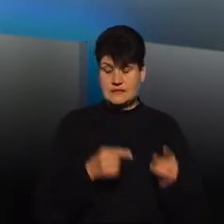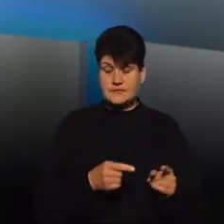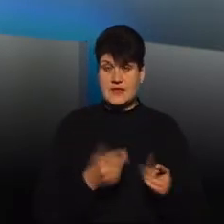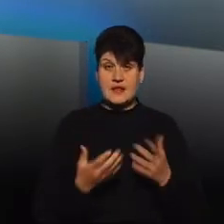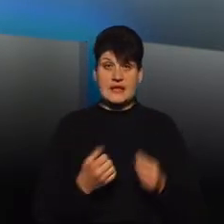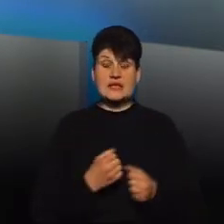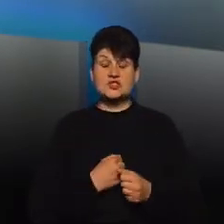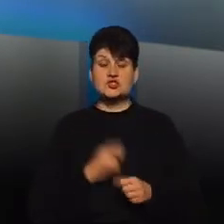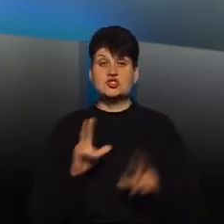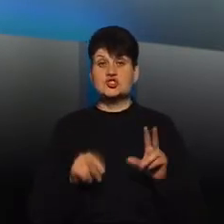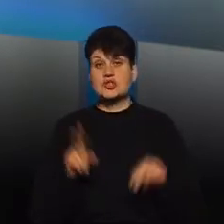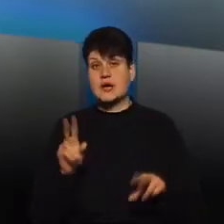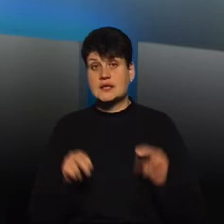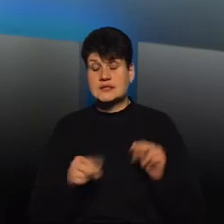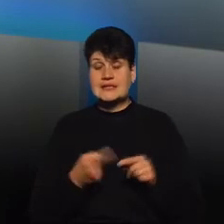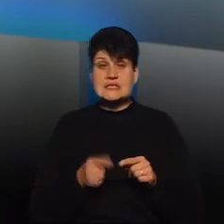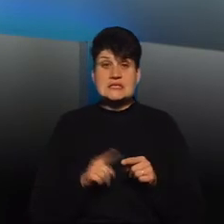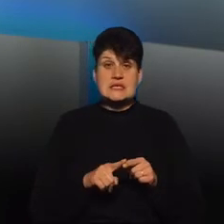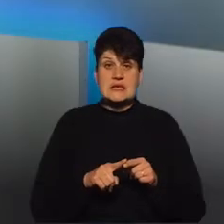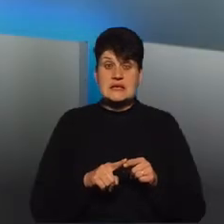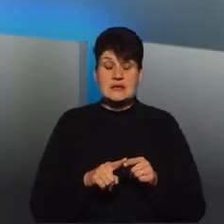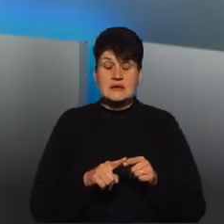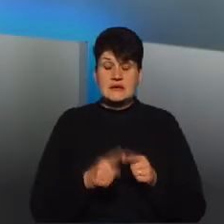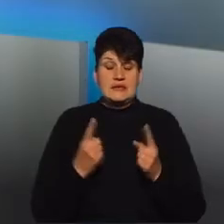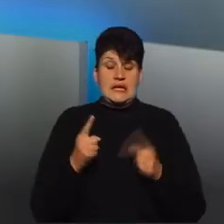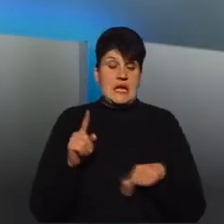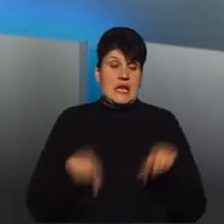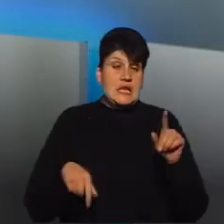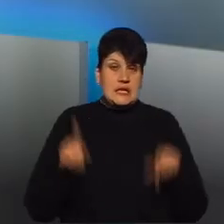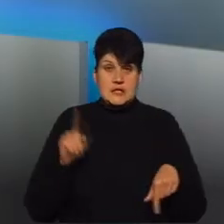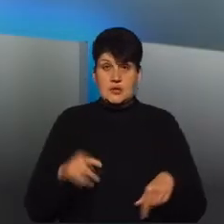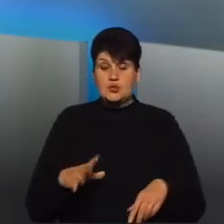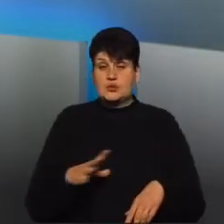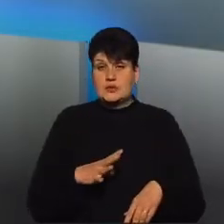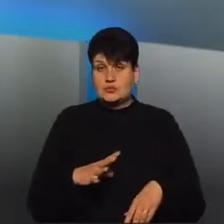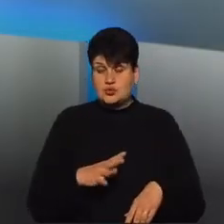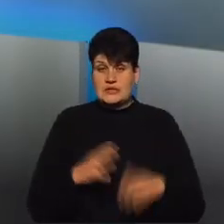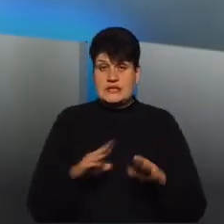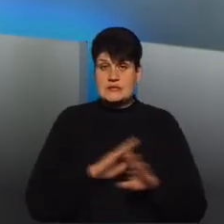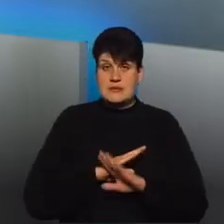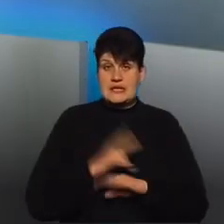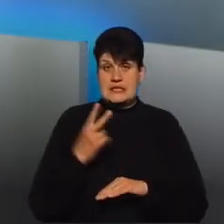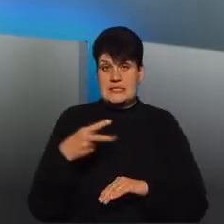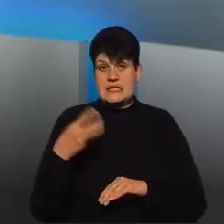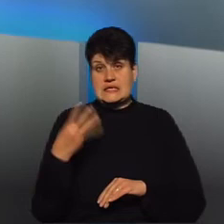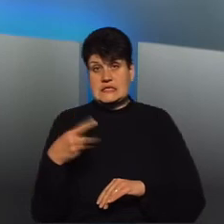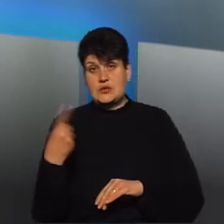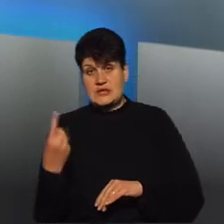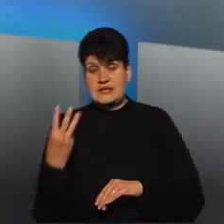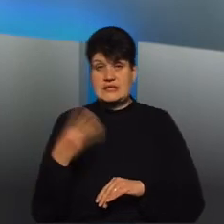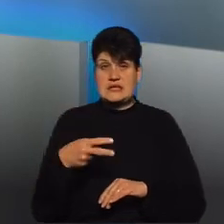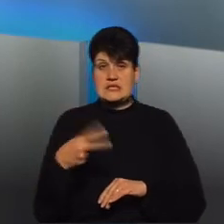це велика рідкість. У нас були смерті людей в віці 31, 32, 34